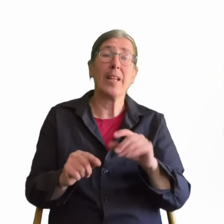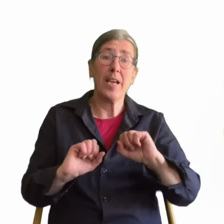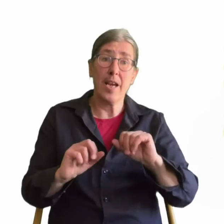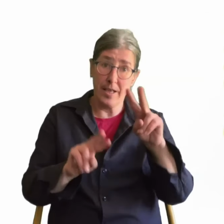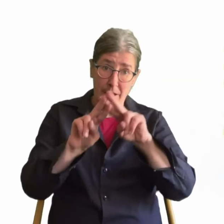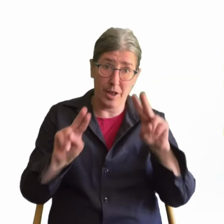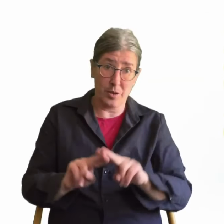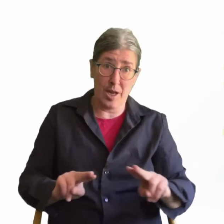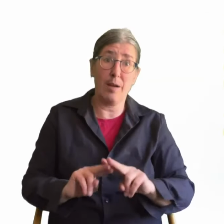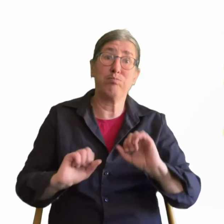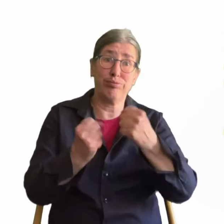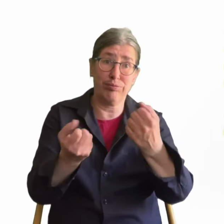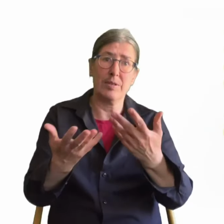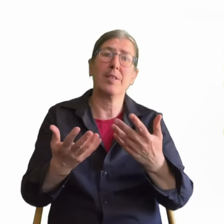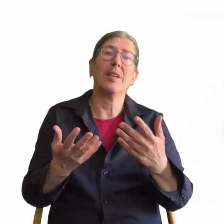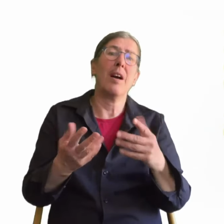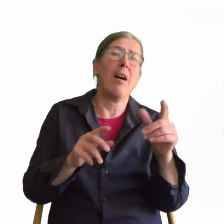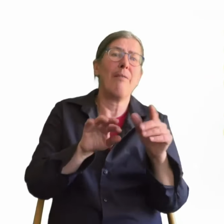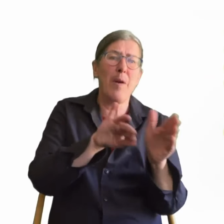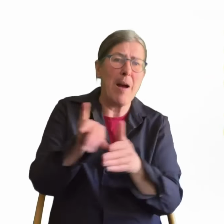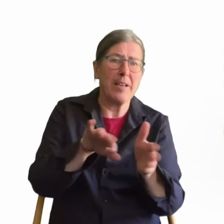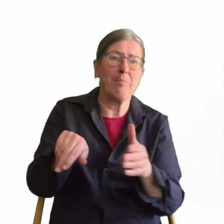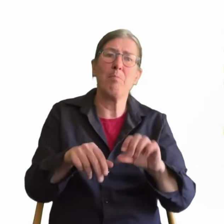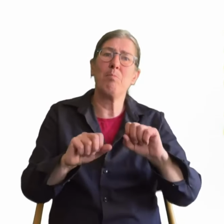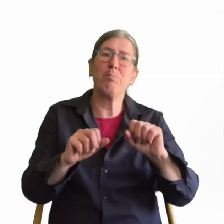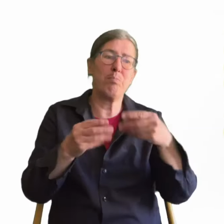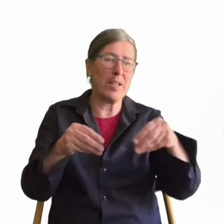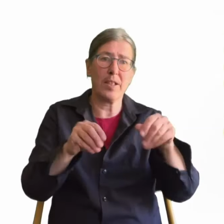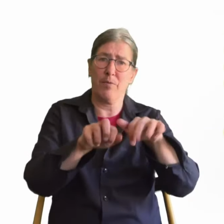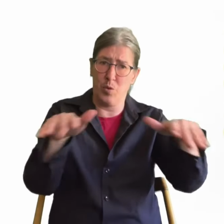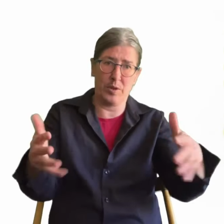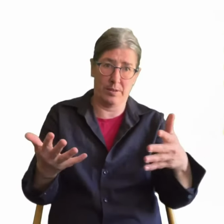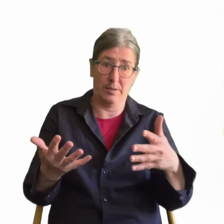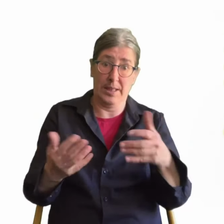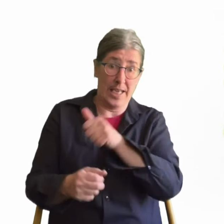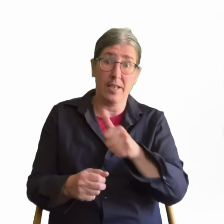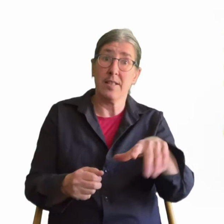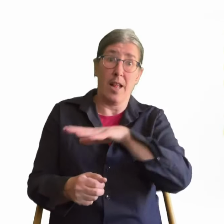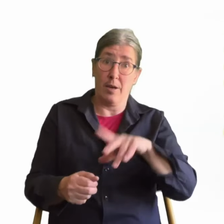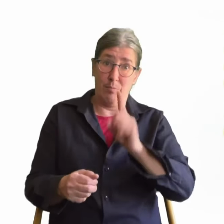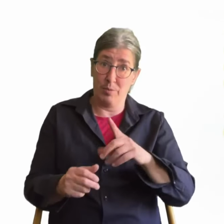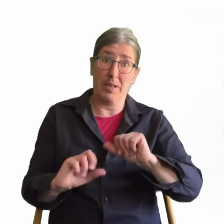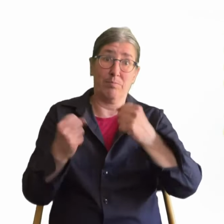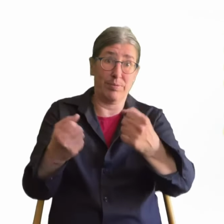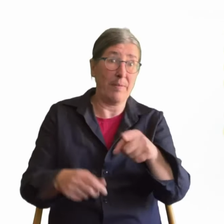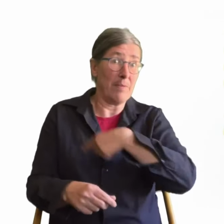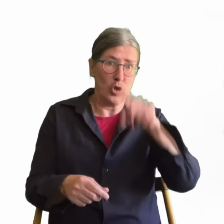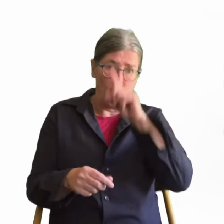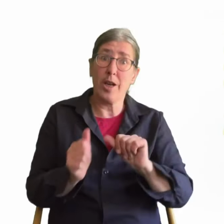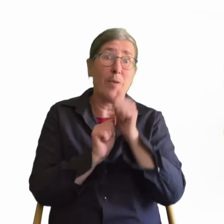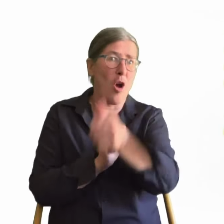Anstrengungen unternommen, um diese Plastikflut zu vermeiden. Da muss praktisch jedes Land irgendwie mitwirken. Wir in Deutschland sind wirklich